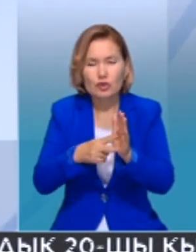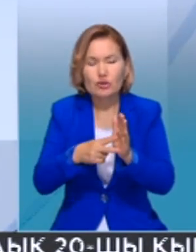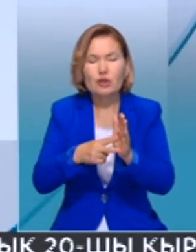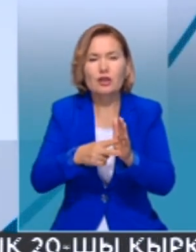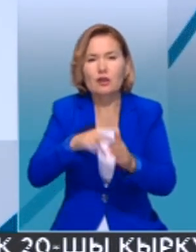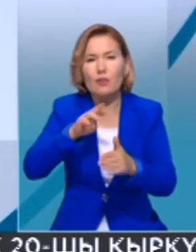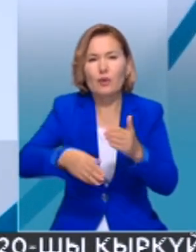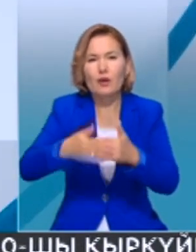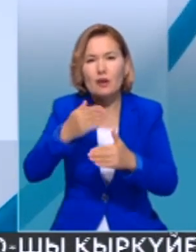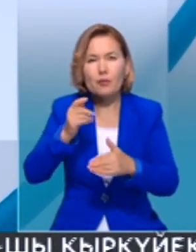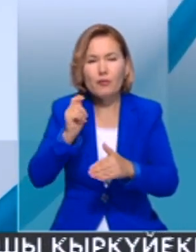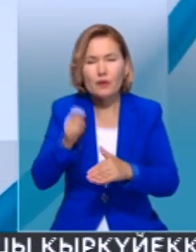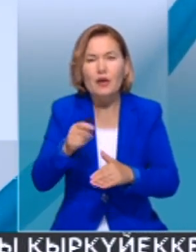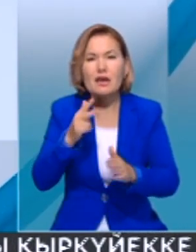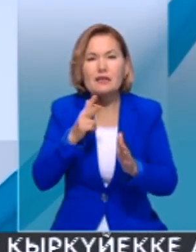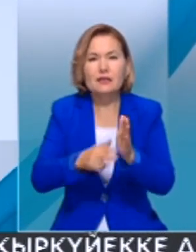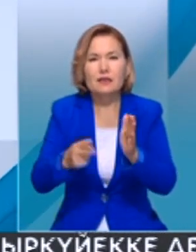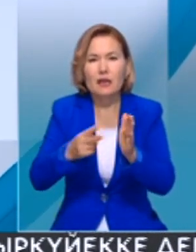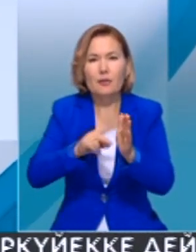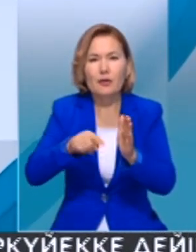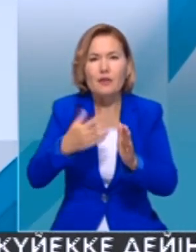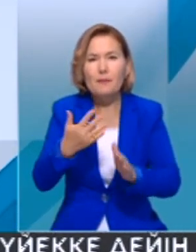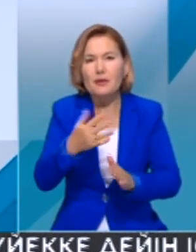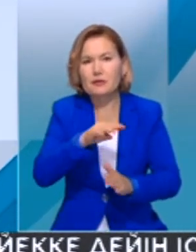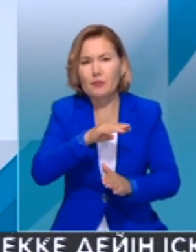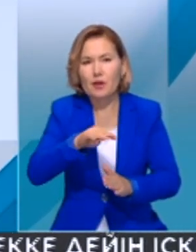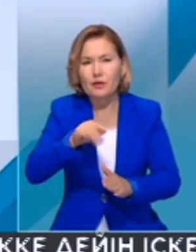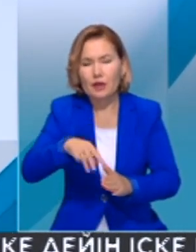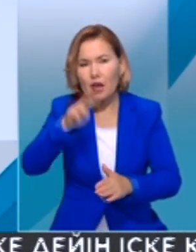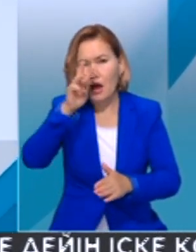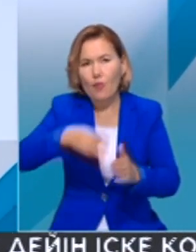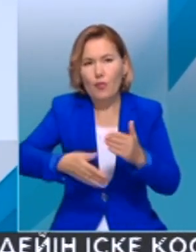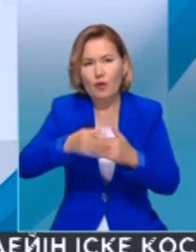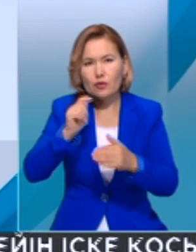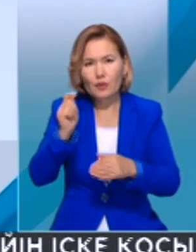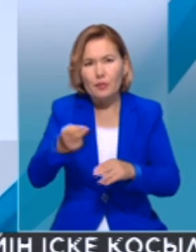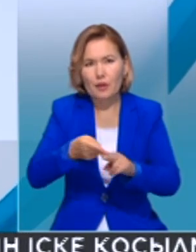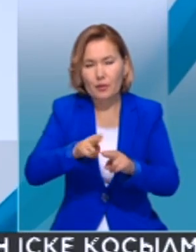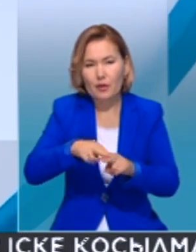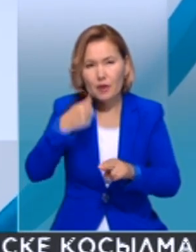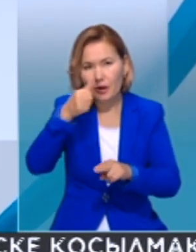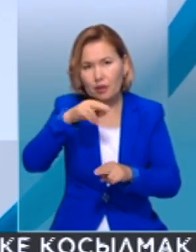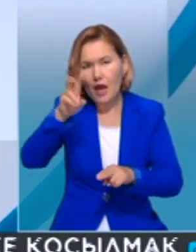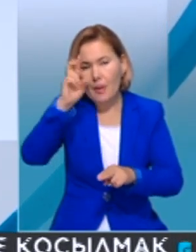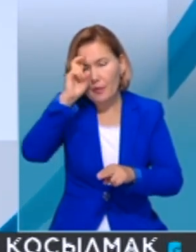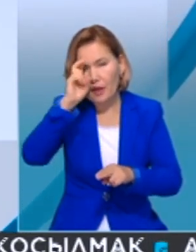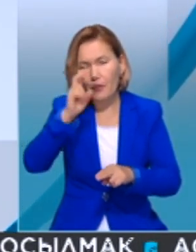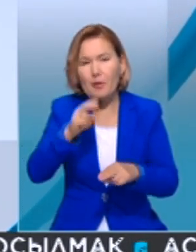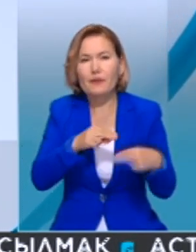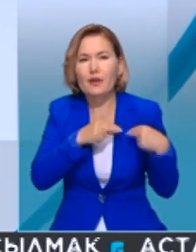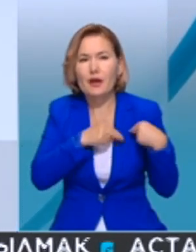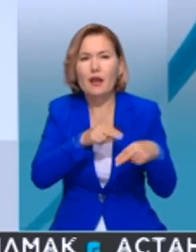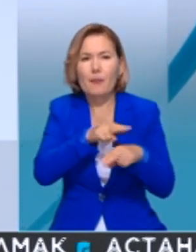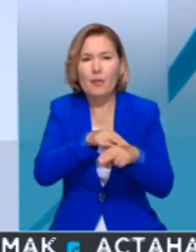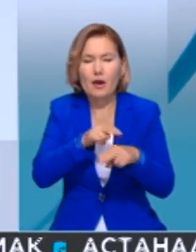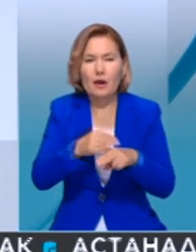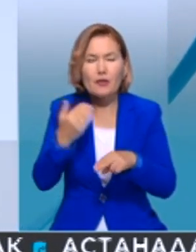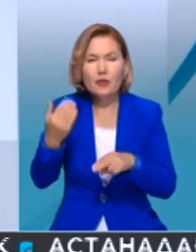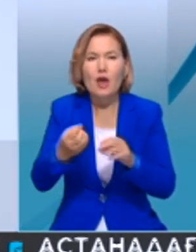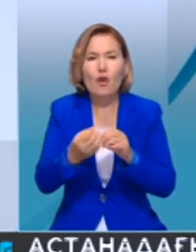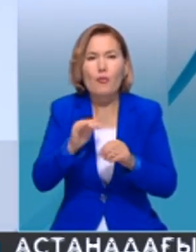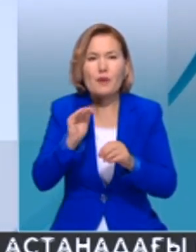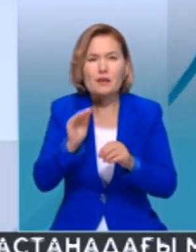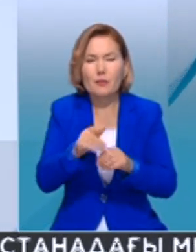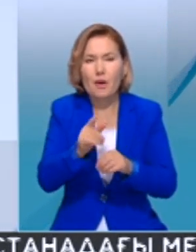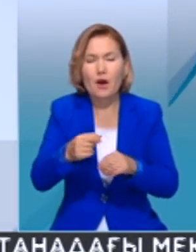беріліп, шамамен 87,5 миллион теңгеден астам айыппұл салынды. Биыл мемлекеттік еңбек инспекторлары 15